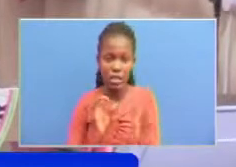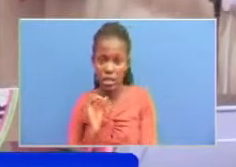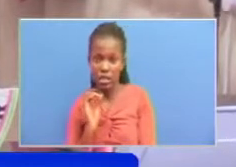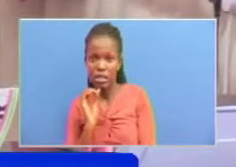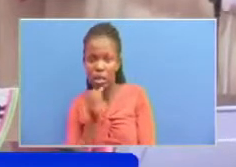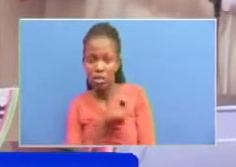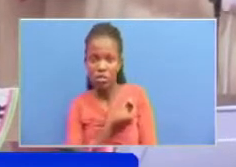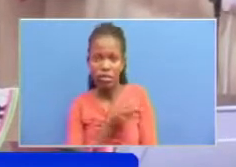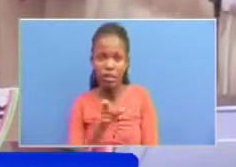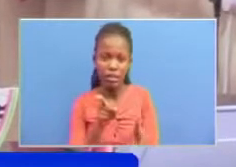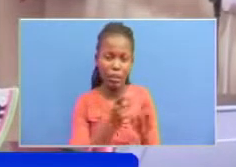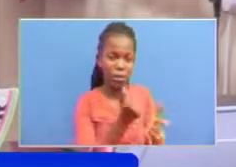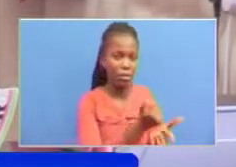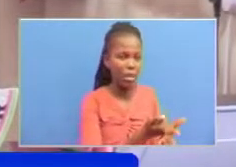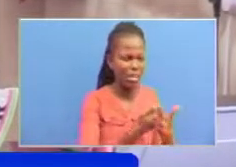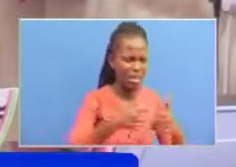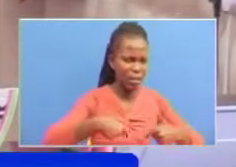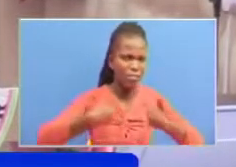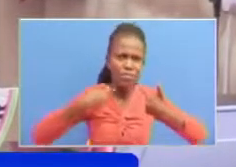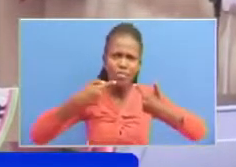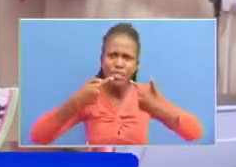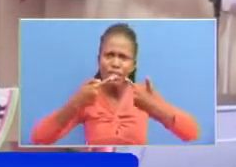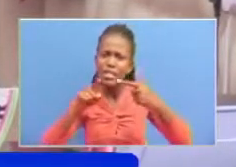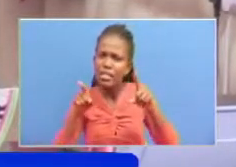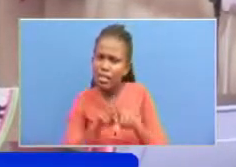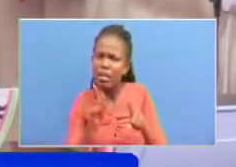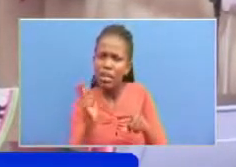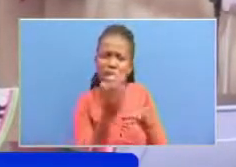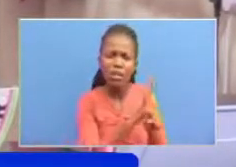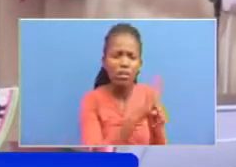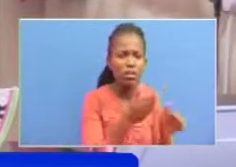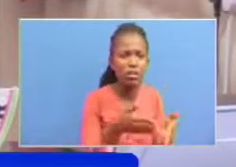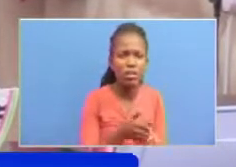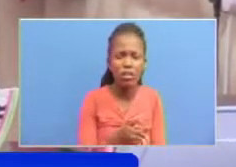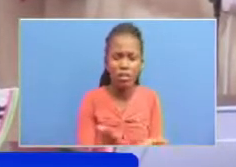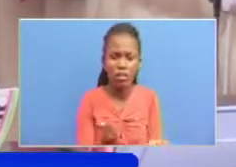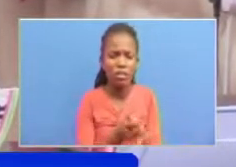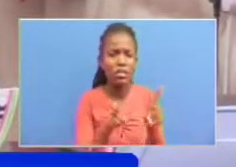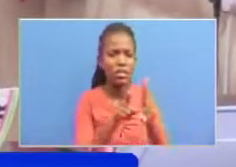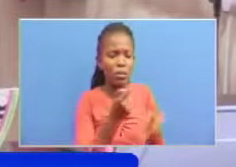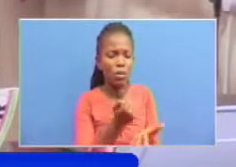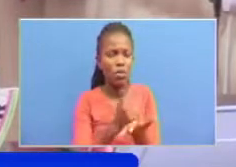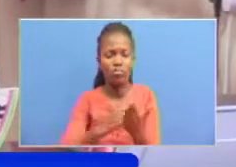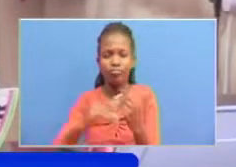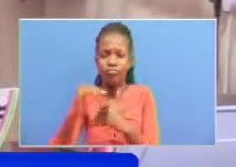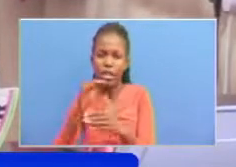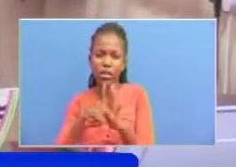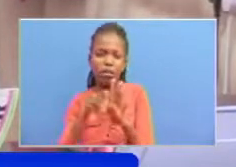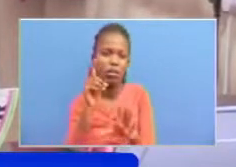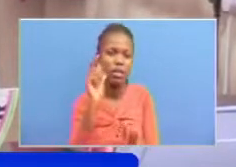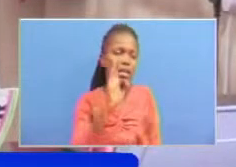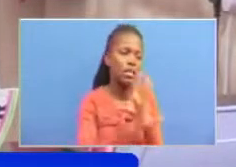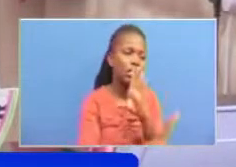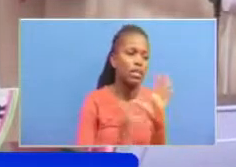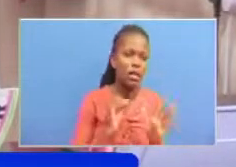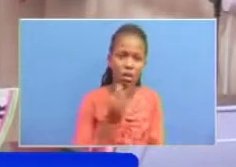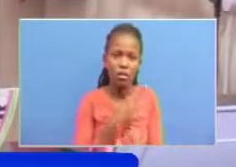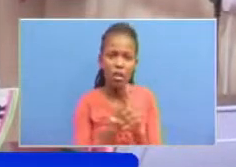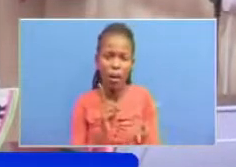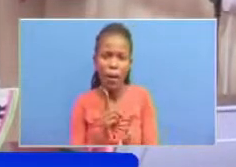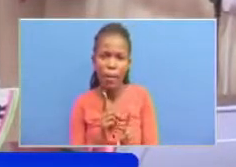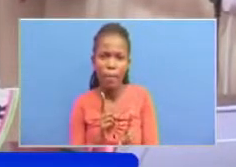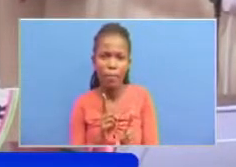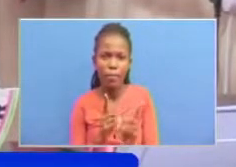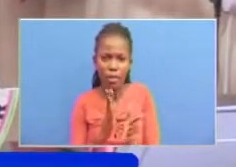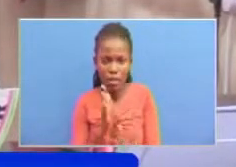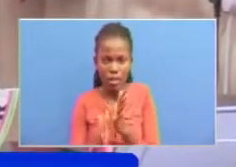Wamejiajiri, wameajiri wa Kenya wengi na wanachangia uchumi wa nchi yetu. Lakini hayo